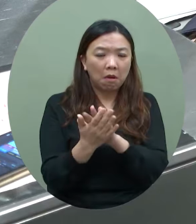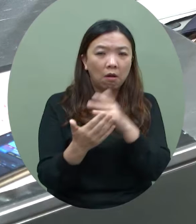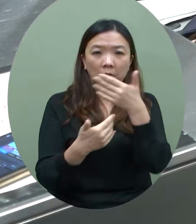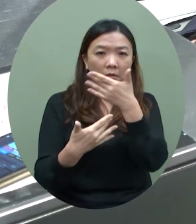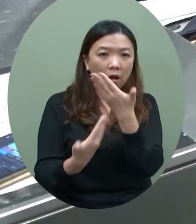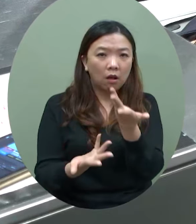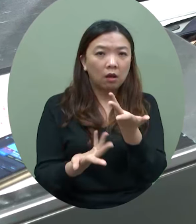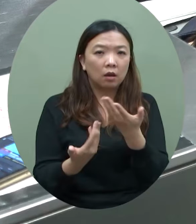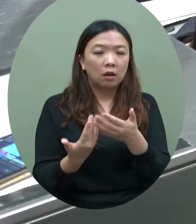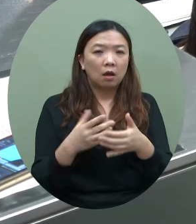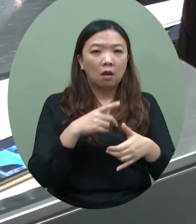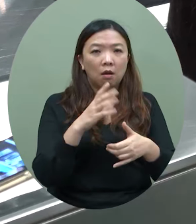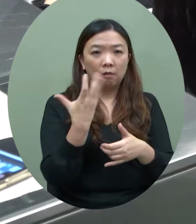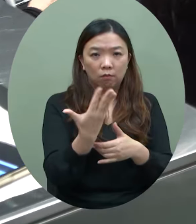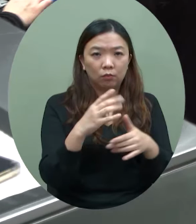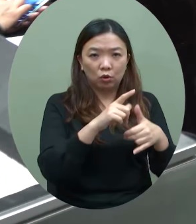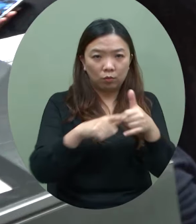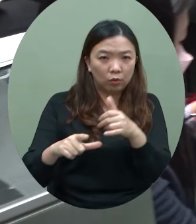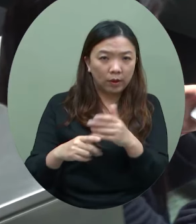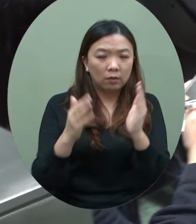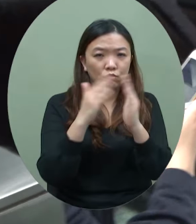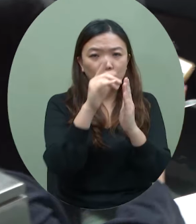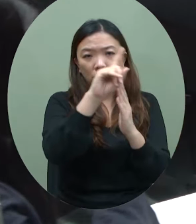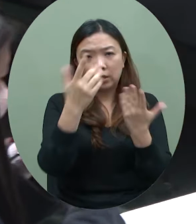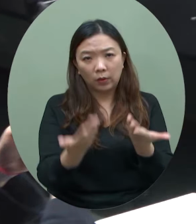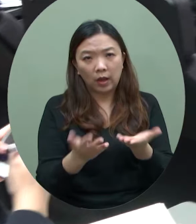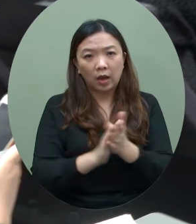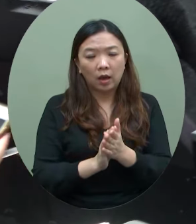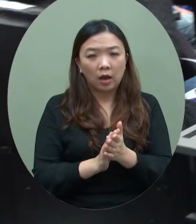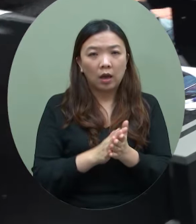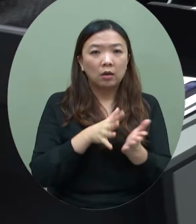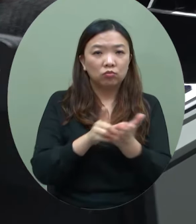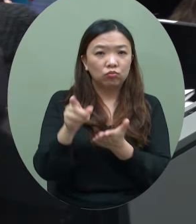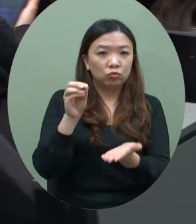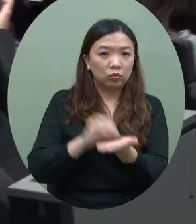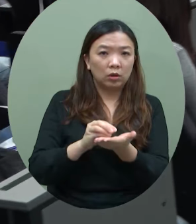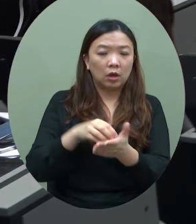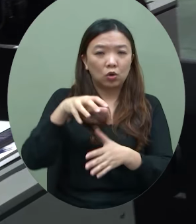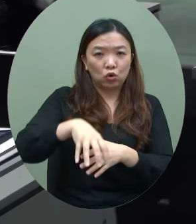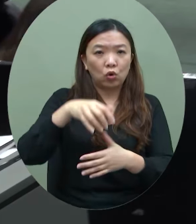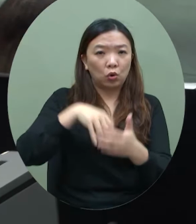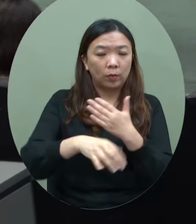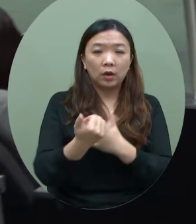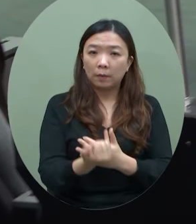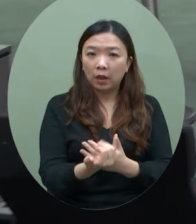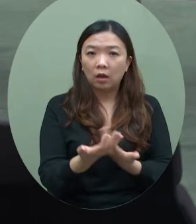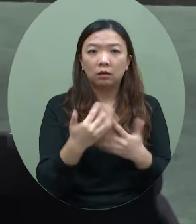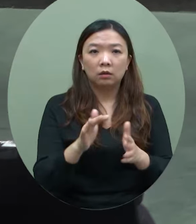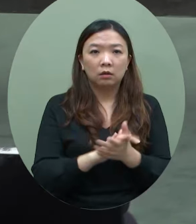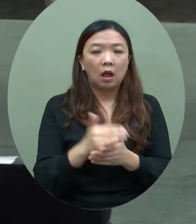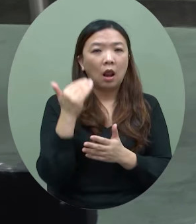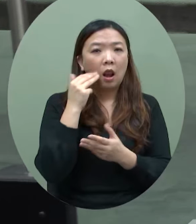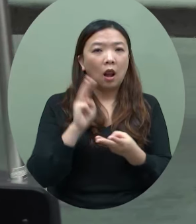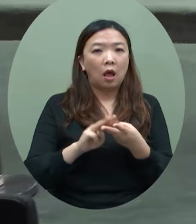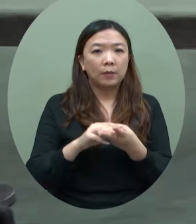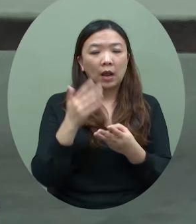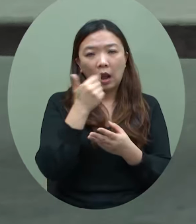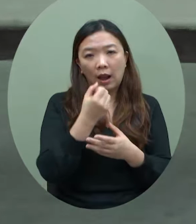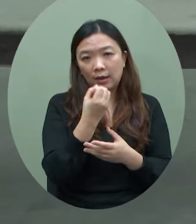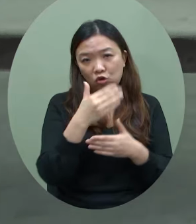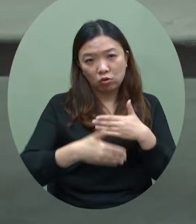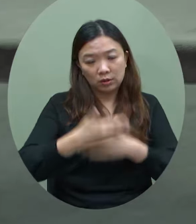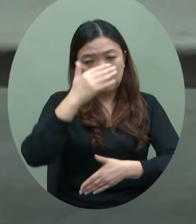個其實係住邊咧？是否住在指定區域內入面呢？係啦，同埋麗港城五座而家其實有幾